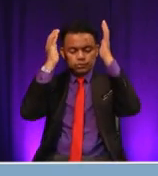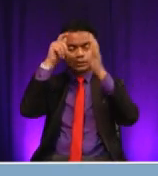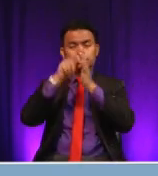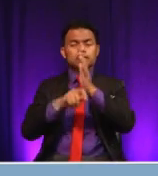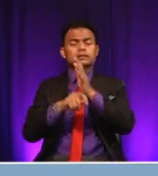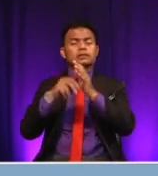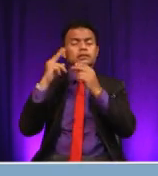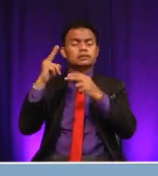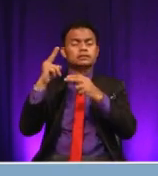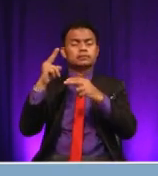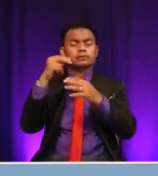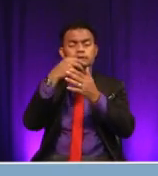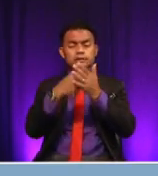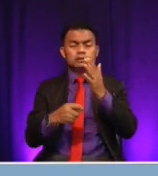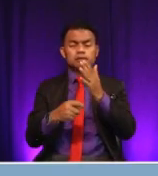rasional